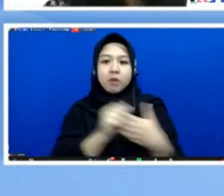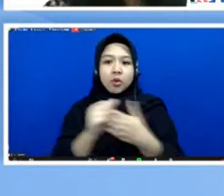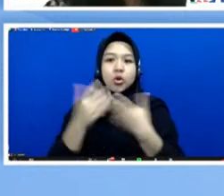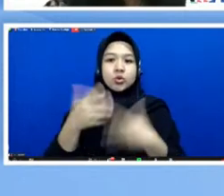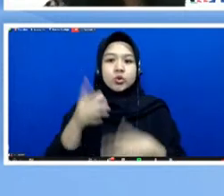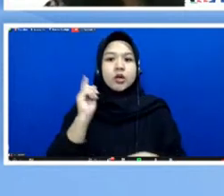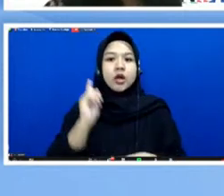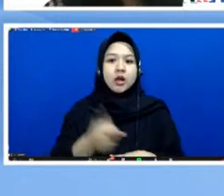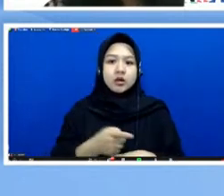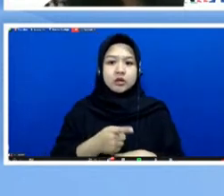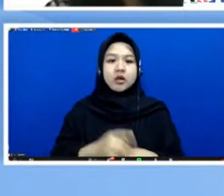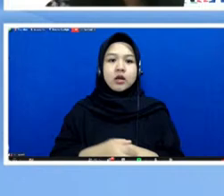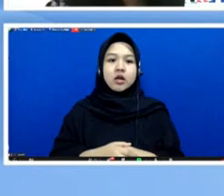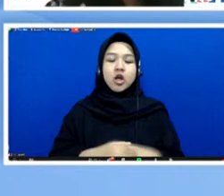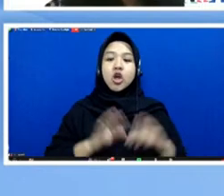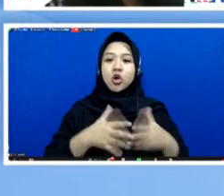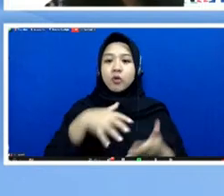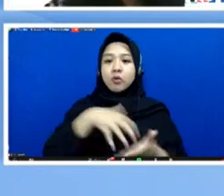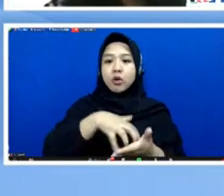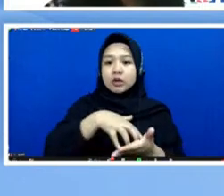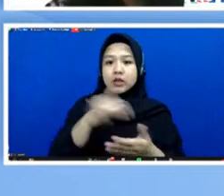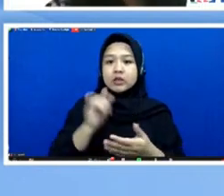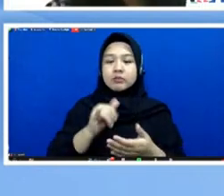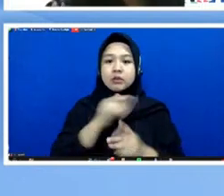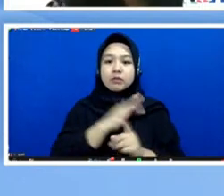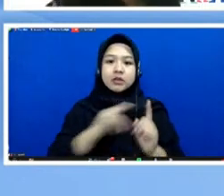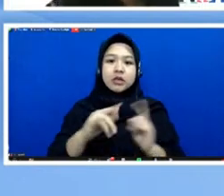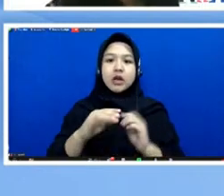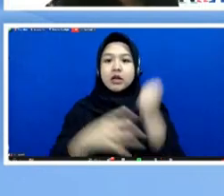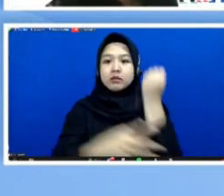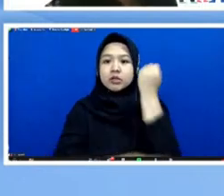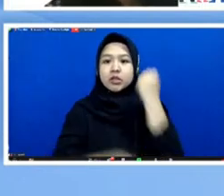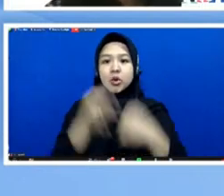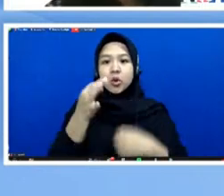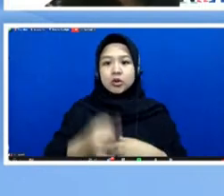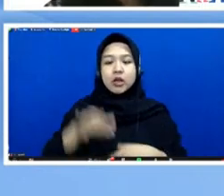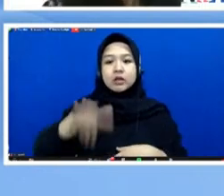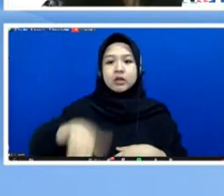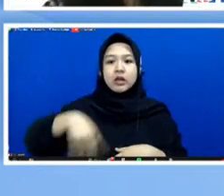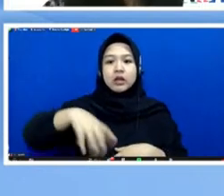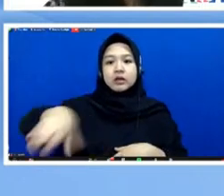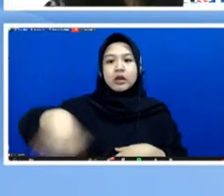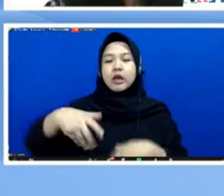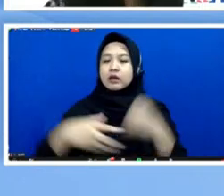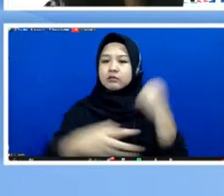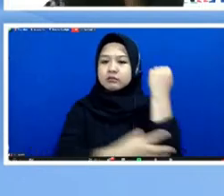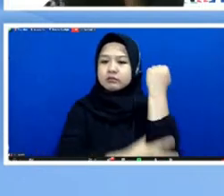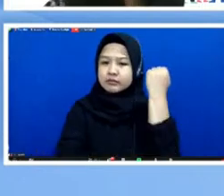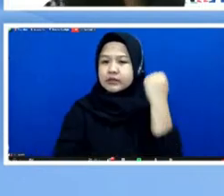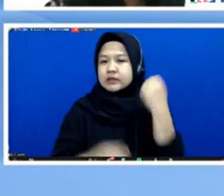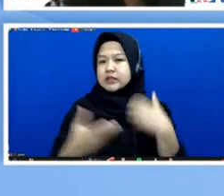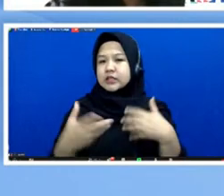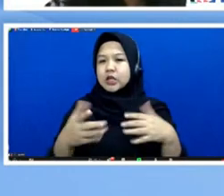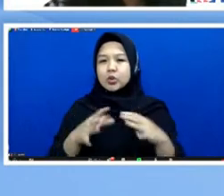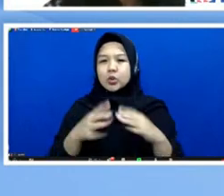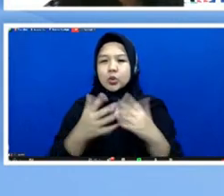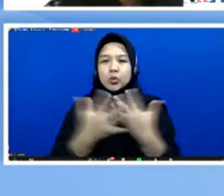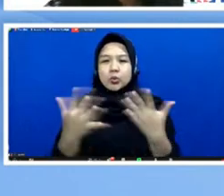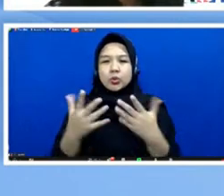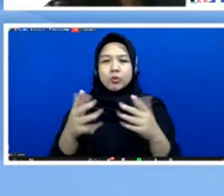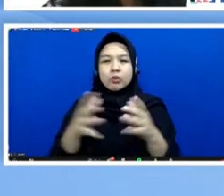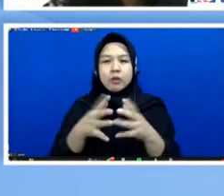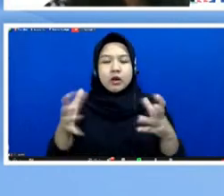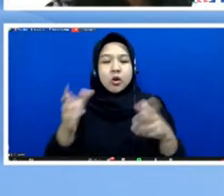bahwa kelompok rentan seperti masyarakat miskin kota yang tinggal di daerah kumuh, padat, dan juga orang-orang dengan